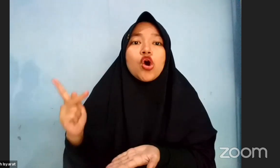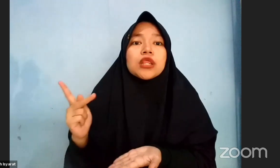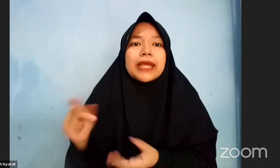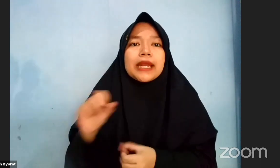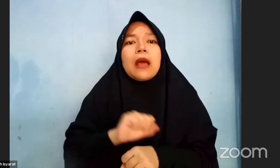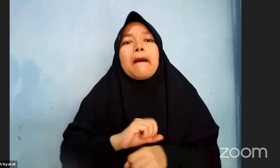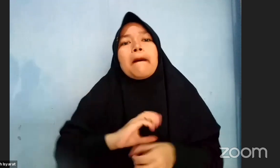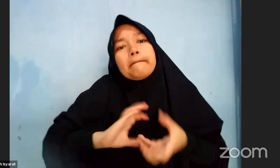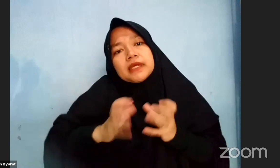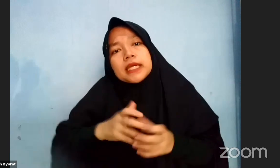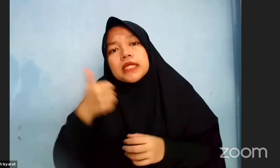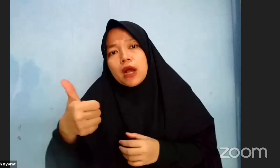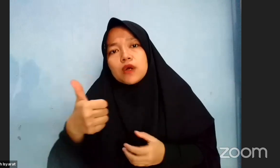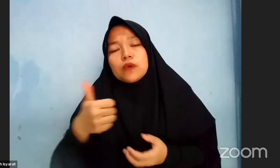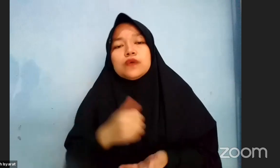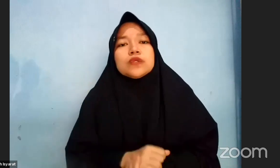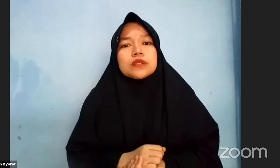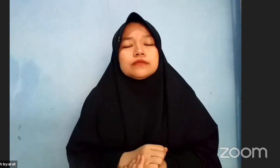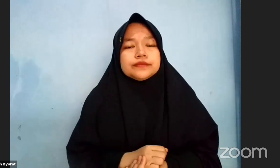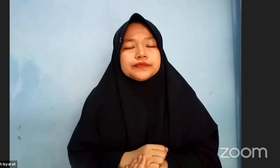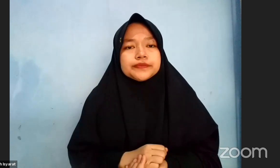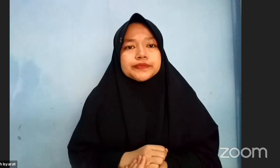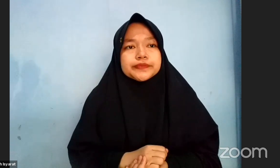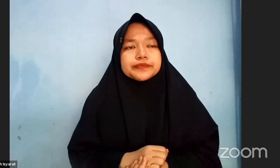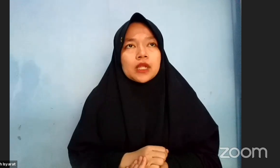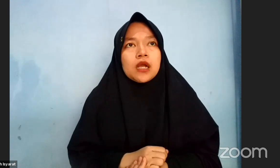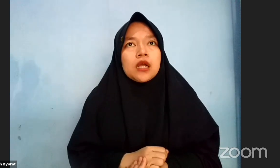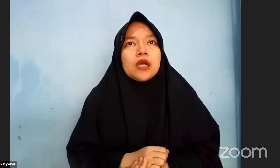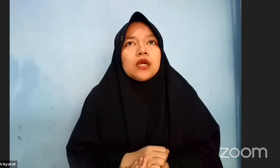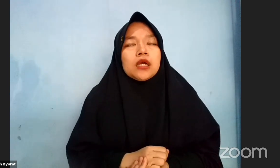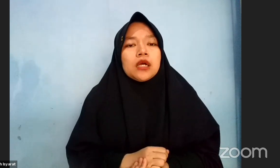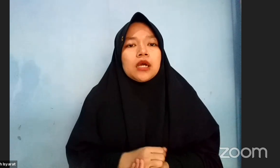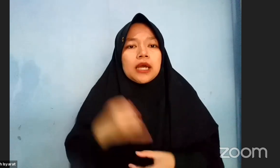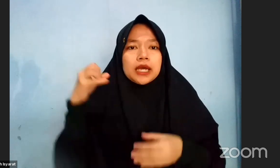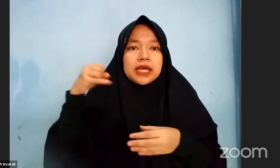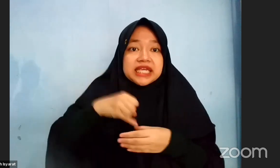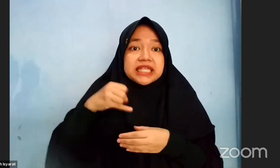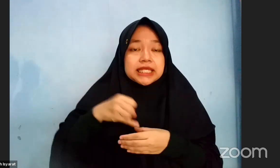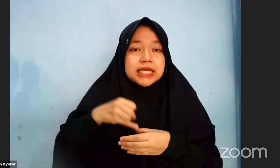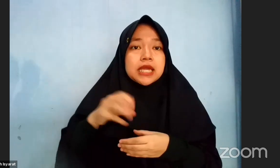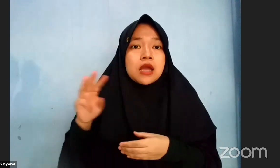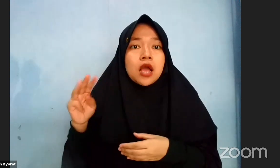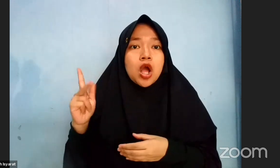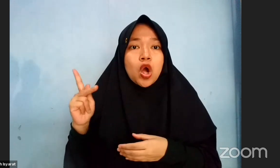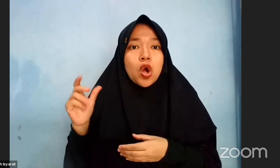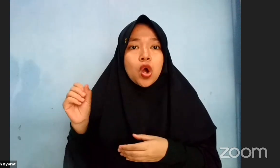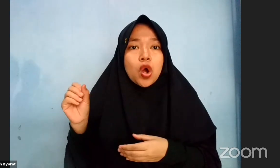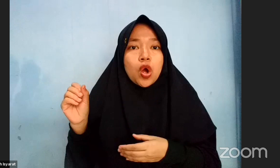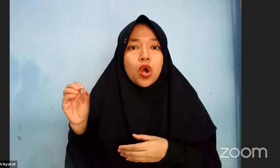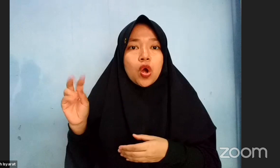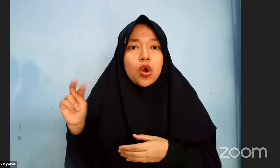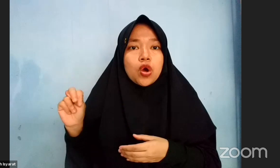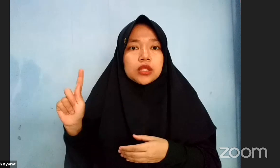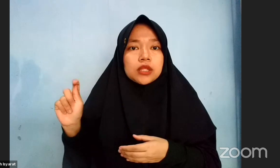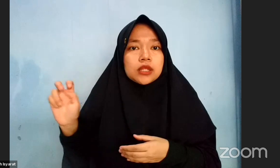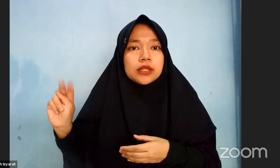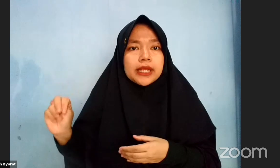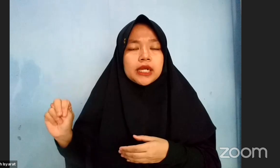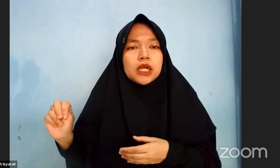kurikulum kita ambil dari kurikulum kita buat garis besar isi media dan jabaran materi lalu kita buat